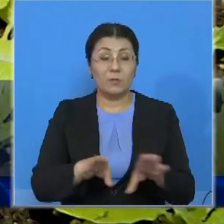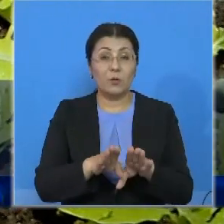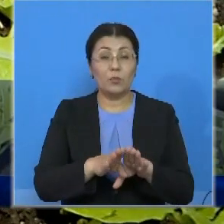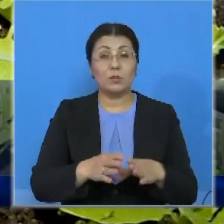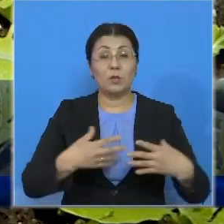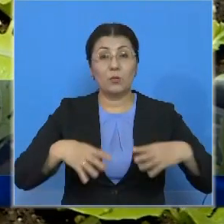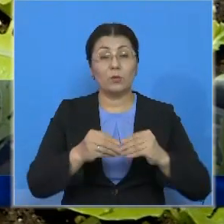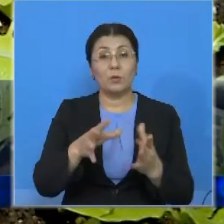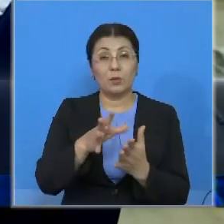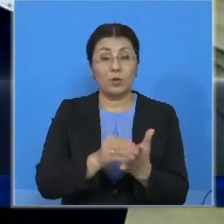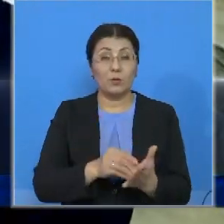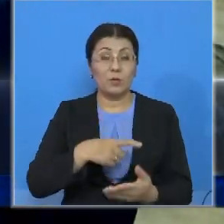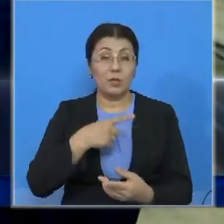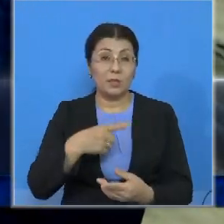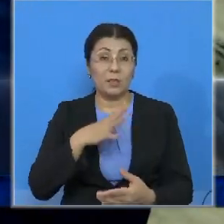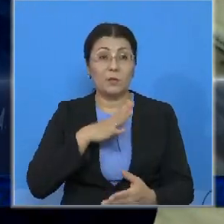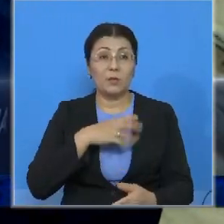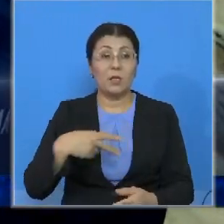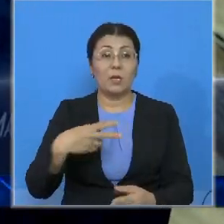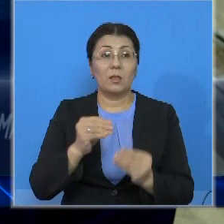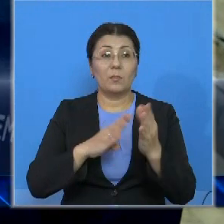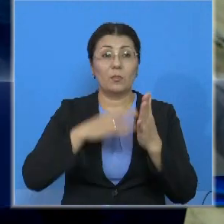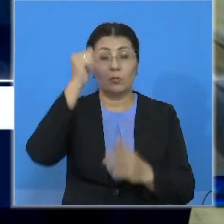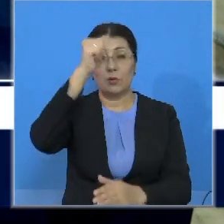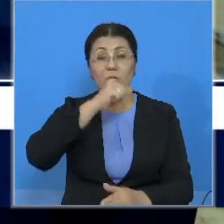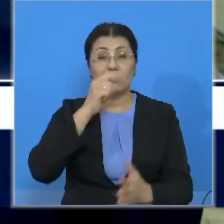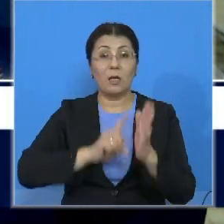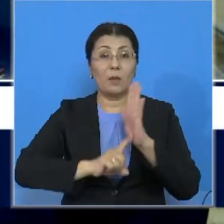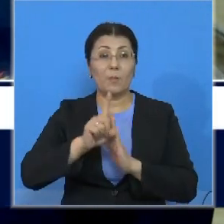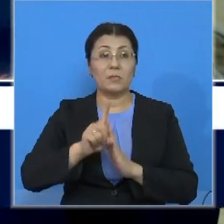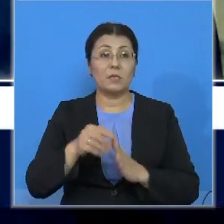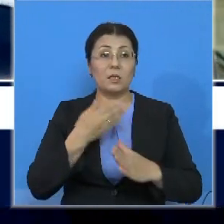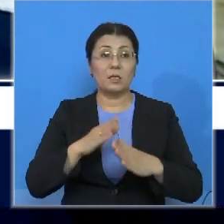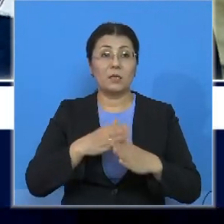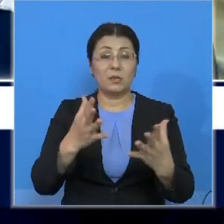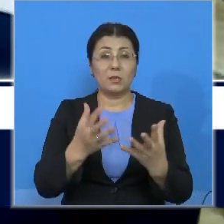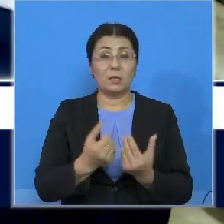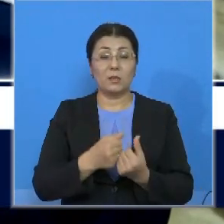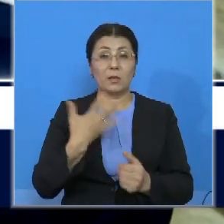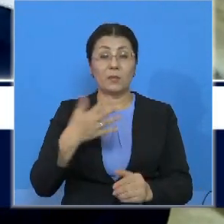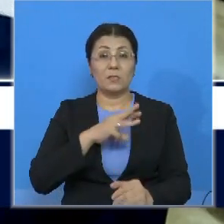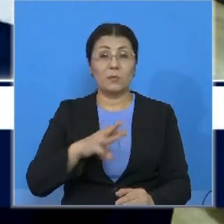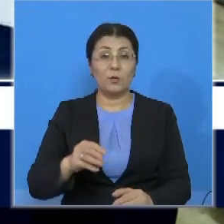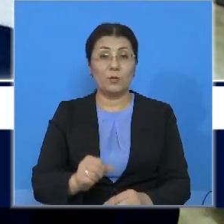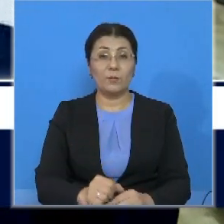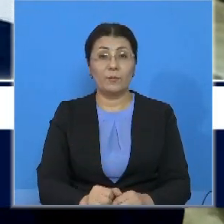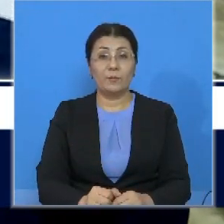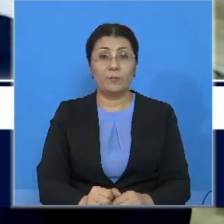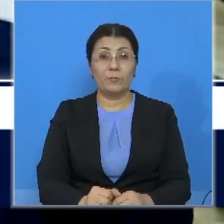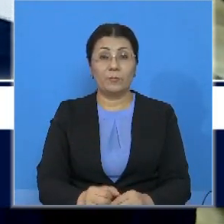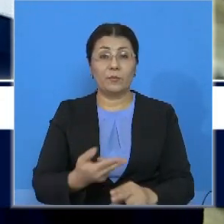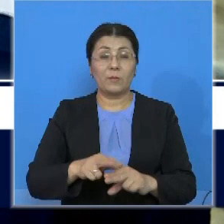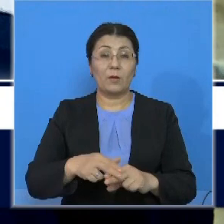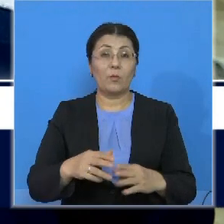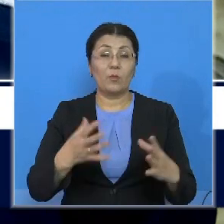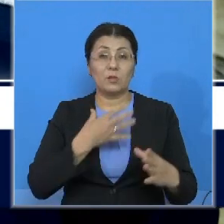үлгі алу керегін атап өтті. 2019-дан бастап жаңағы кредит алдық 5 миллион. 5 миллион алып осы